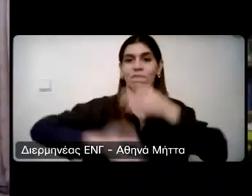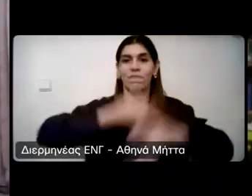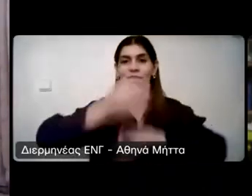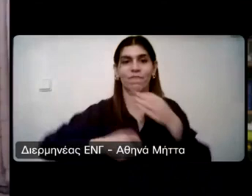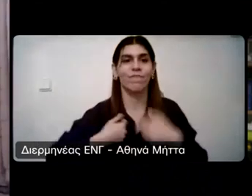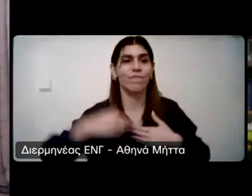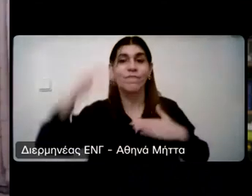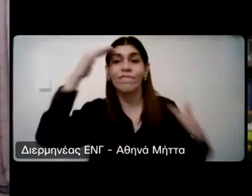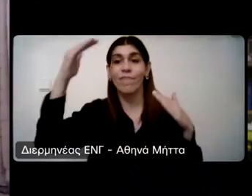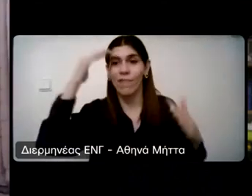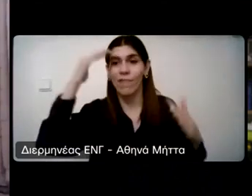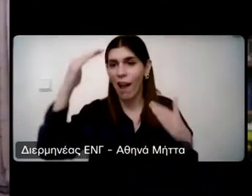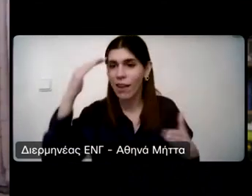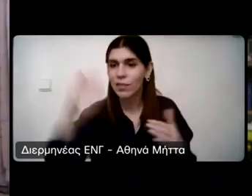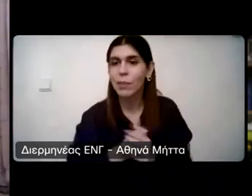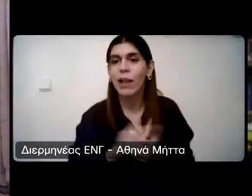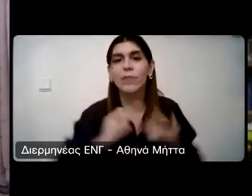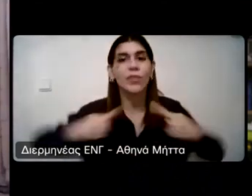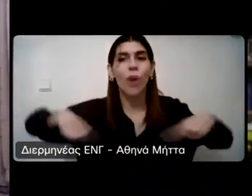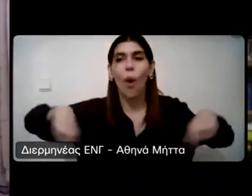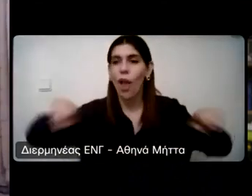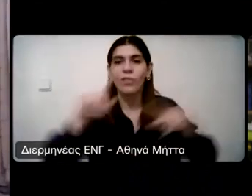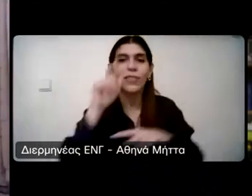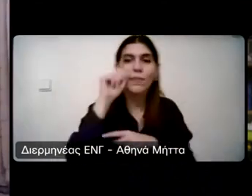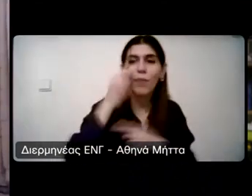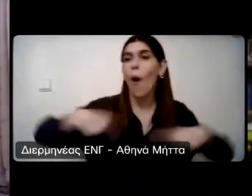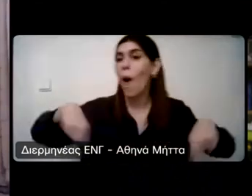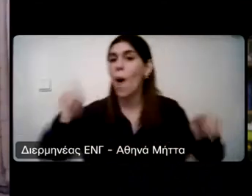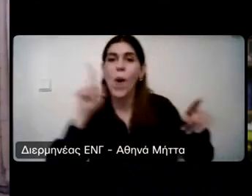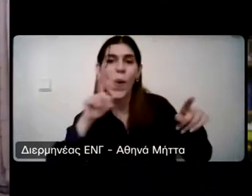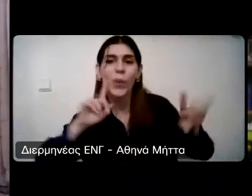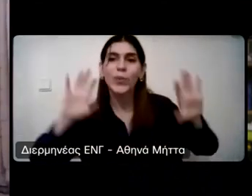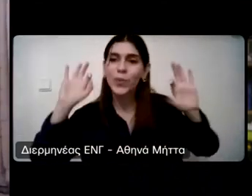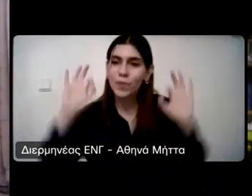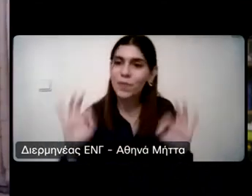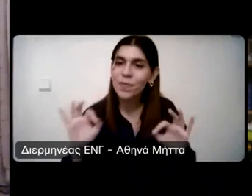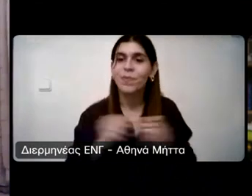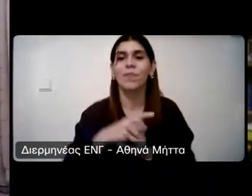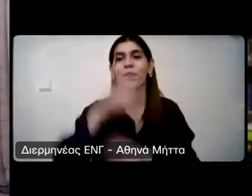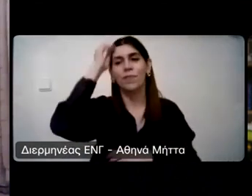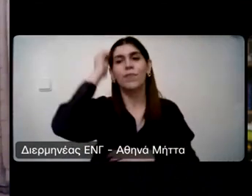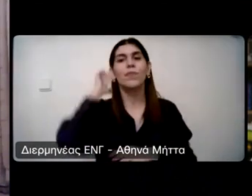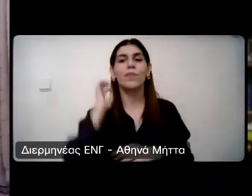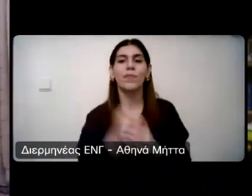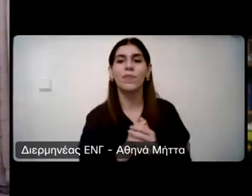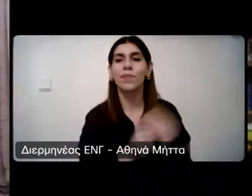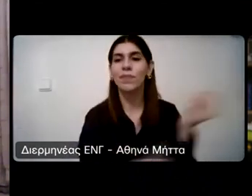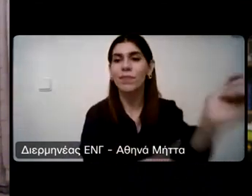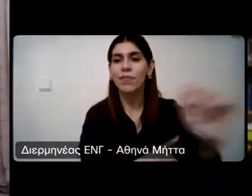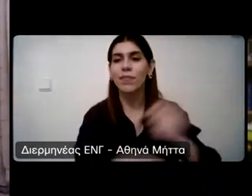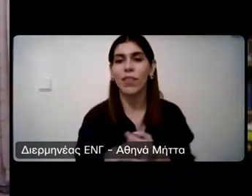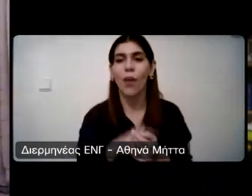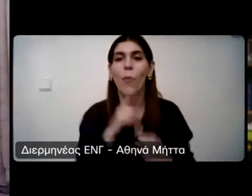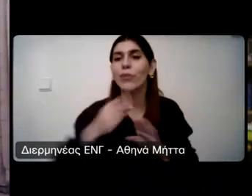Καλησπέρα και από μένα σε όλες και όλους. Κατά τα Ιωθώτα, όπως είπε πριν η δασκάλα μου, η Μητσούλα